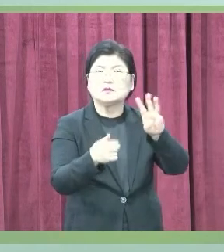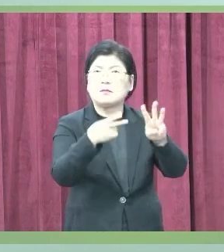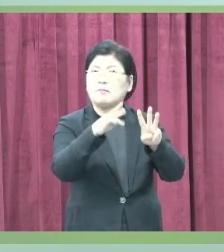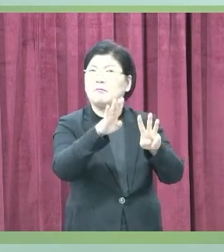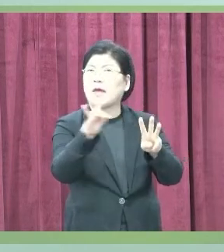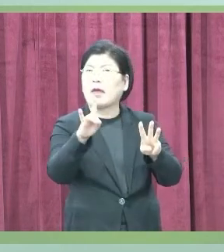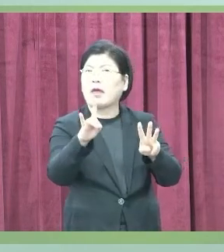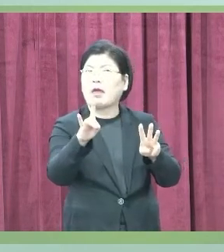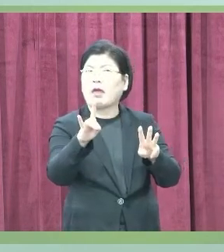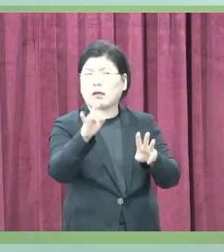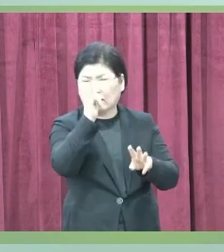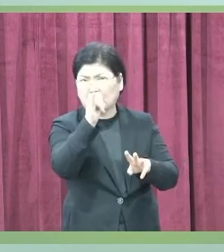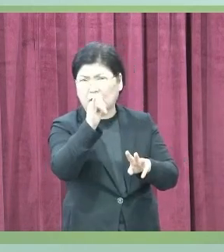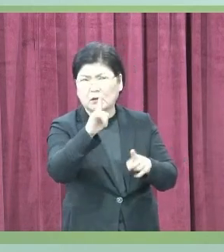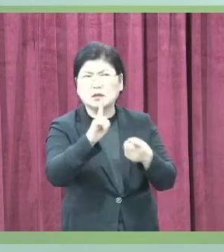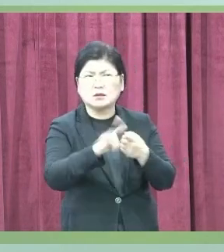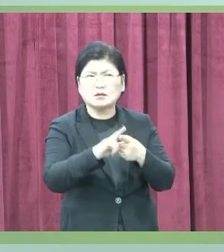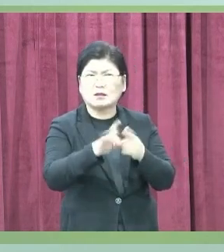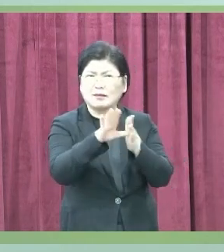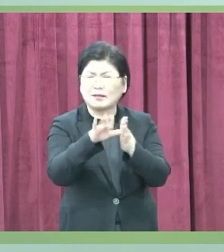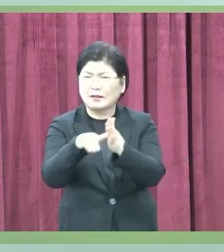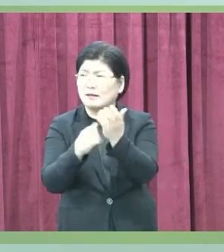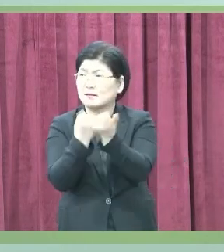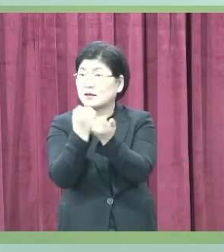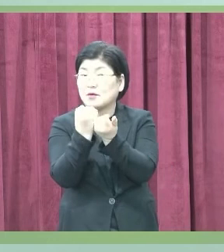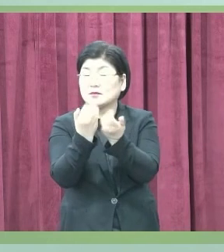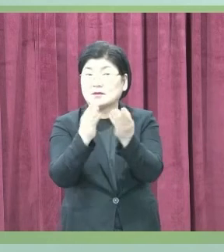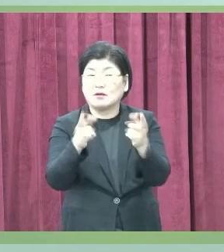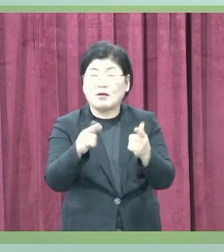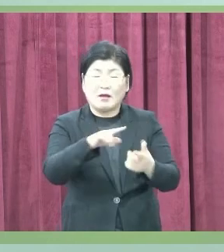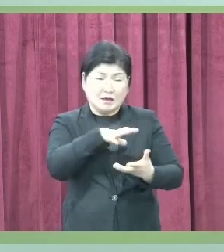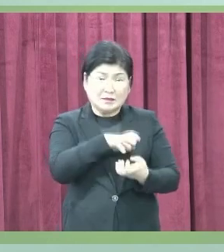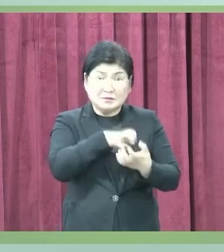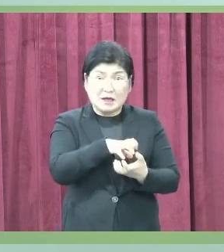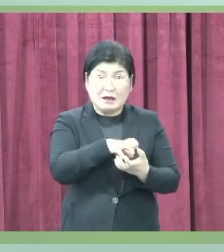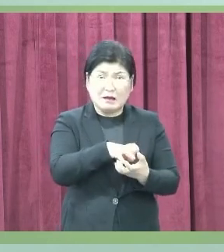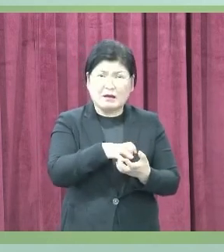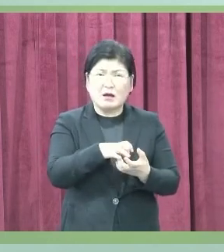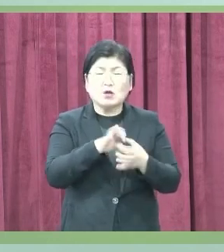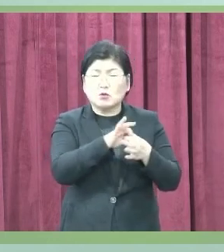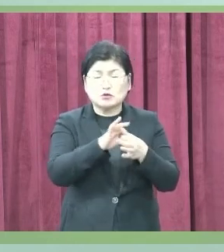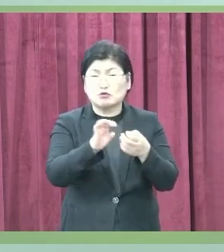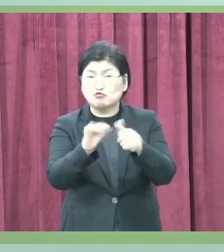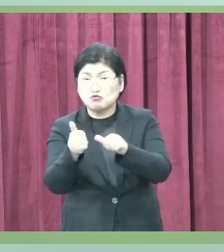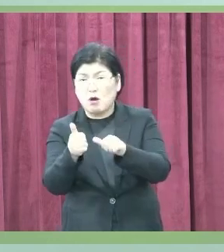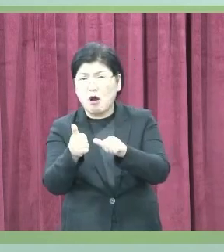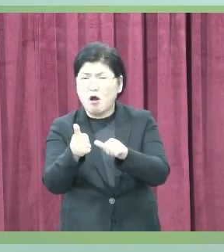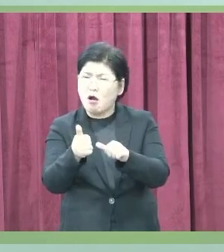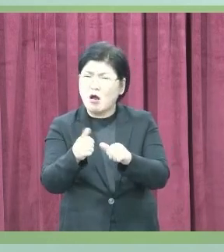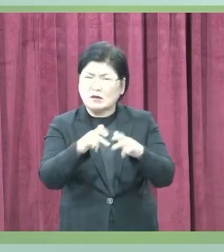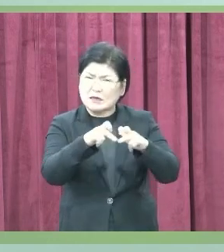9.7배 있잖아요. 요거는 제가 때마다 설명을 안 드릴 테니까 심장질환으로 인한 조사망률이 전체 인구에 비해서